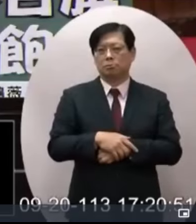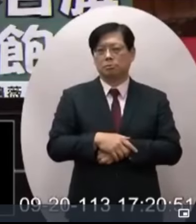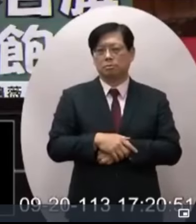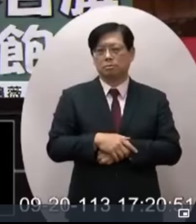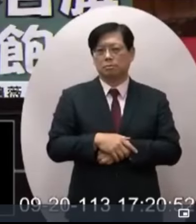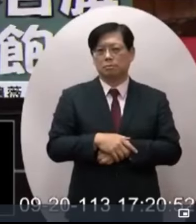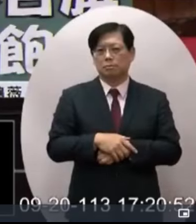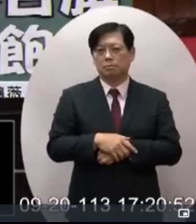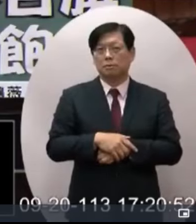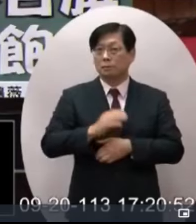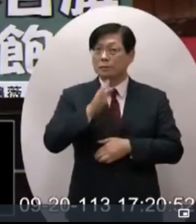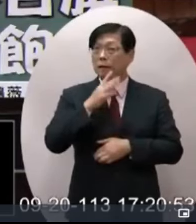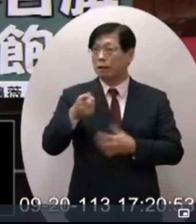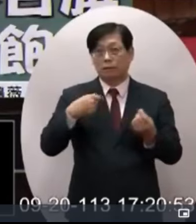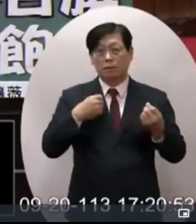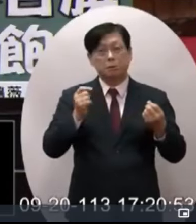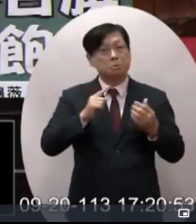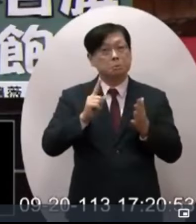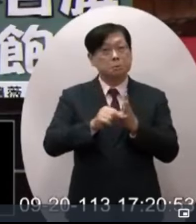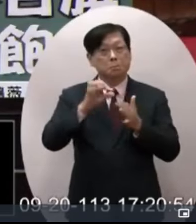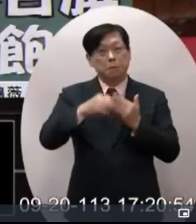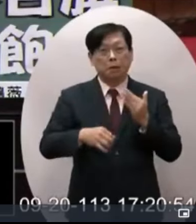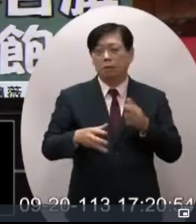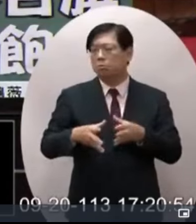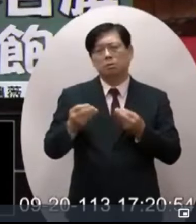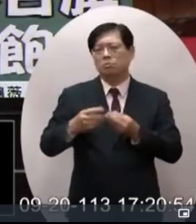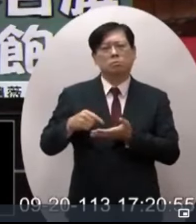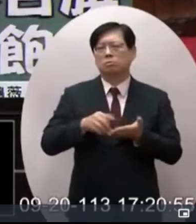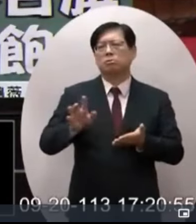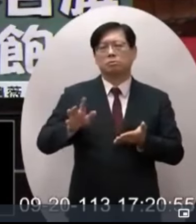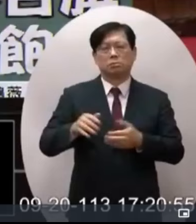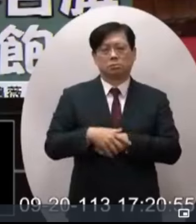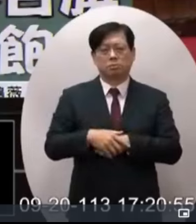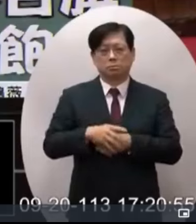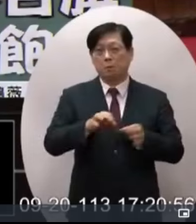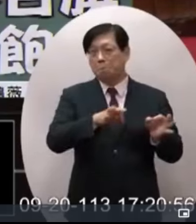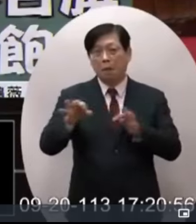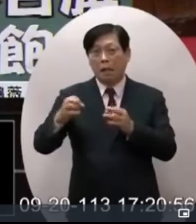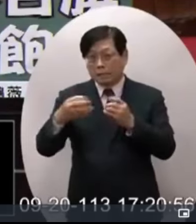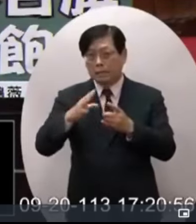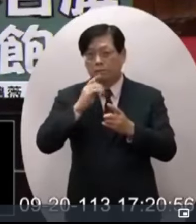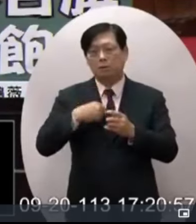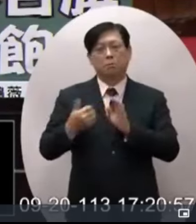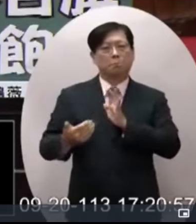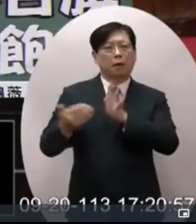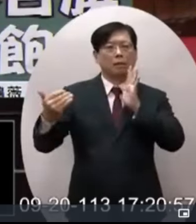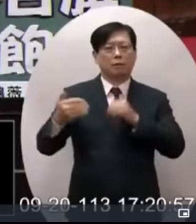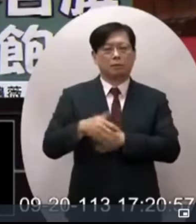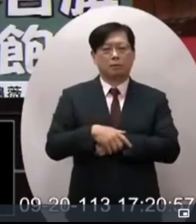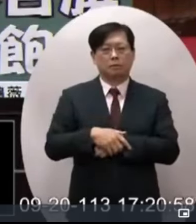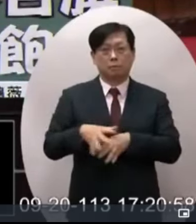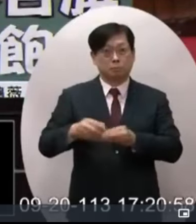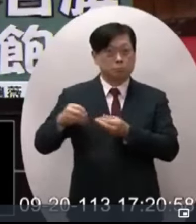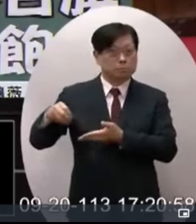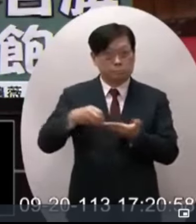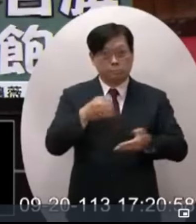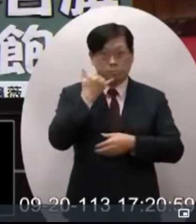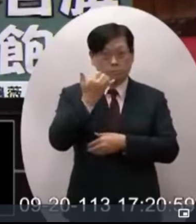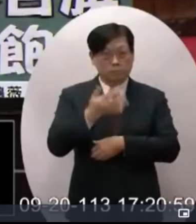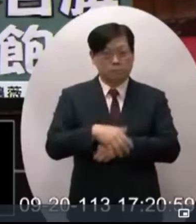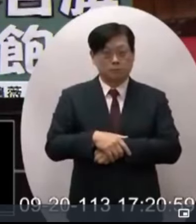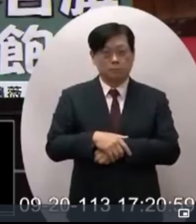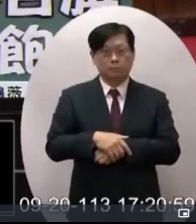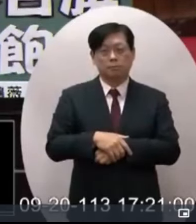权责嘛。 这是。 但是你有什么说不用送了？反应就是反对，不必送了。 包委员， 可以这样子吗？